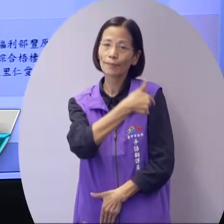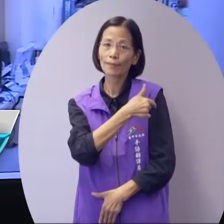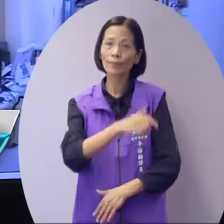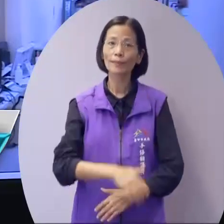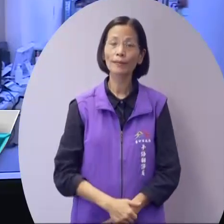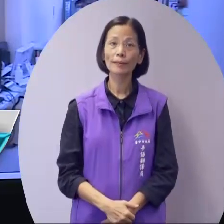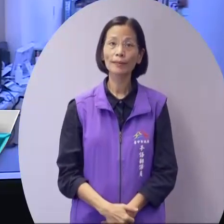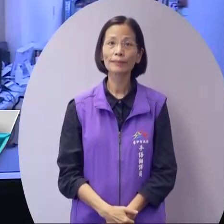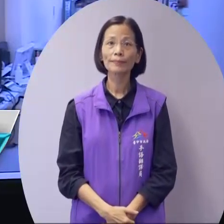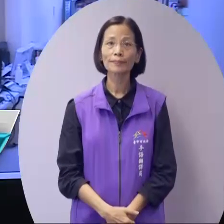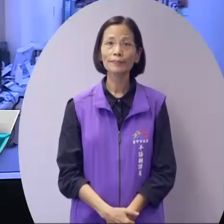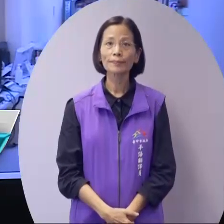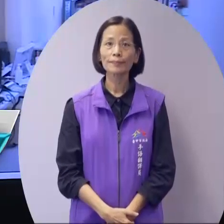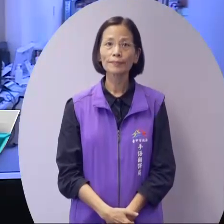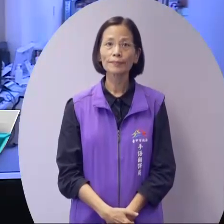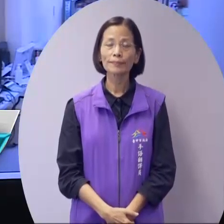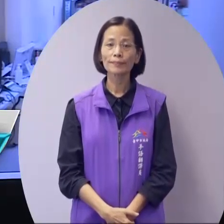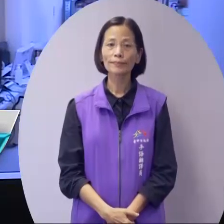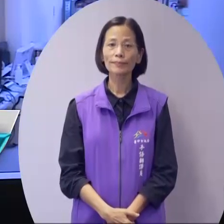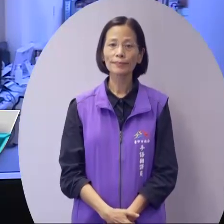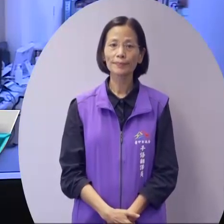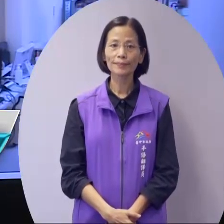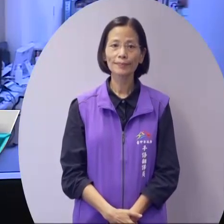好，下一页。